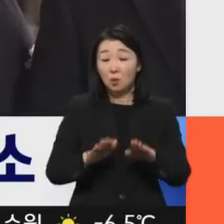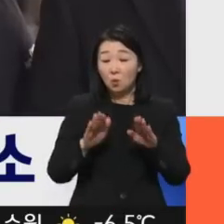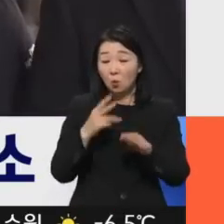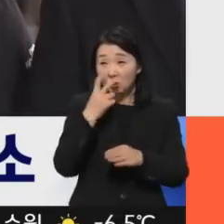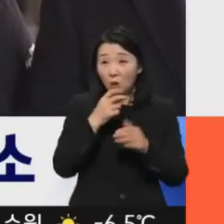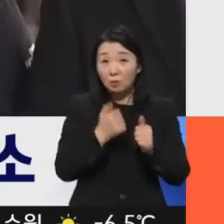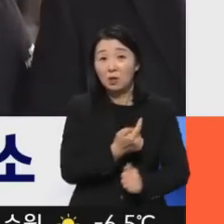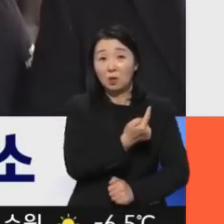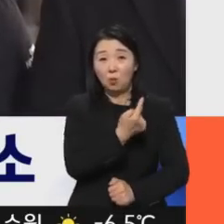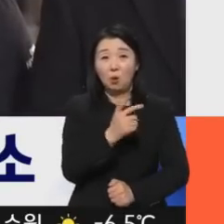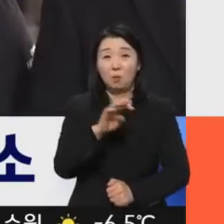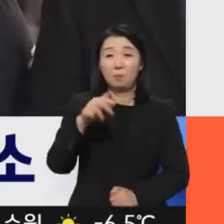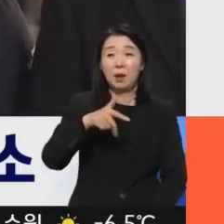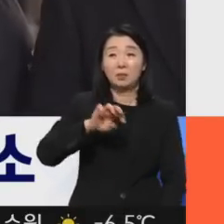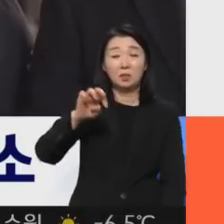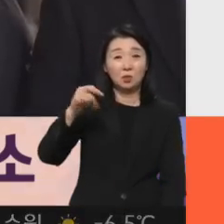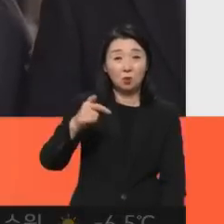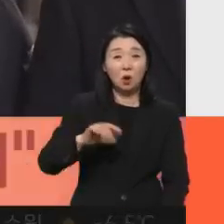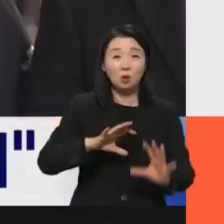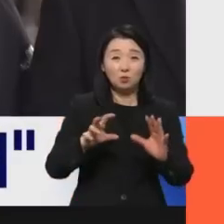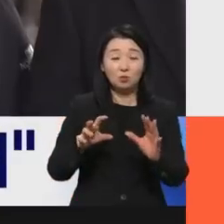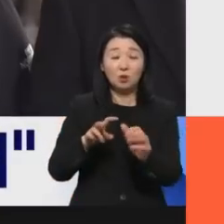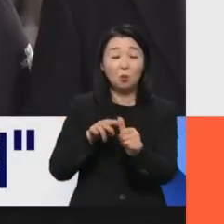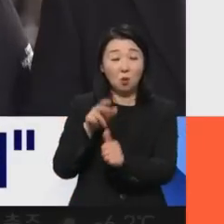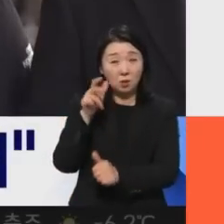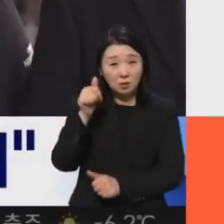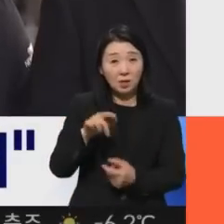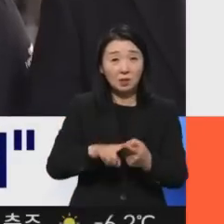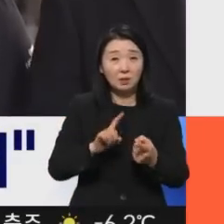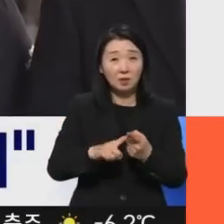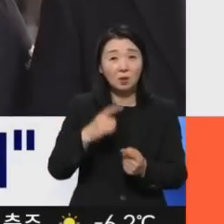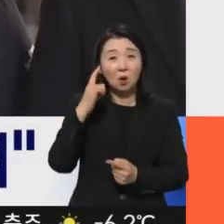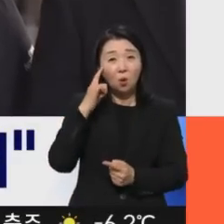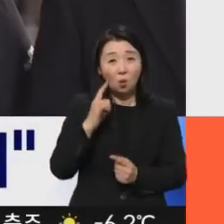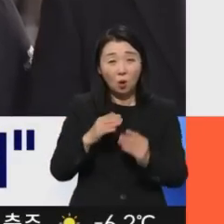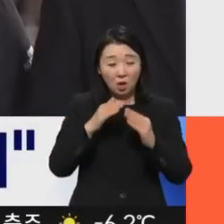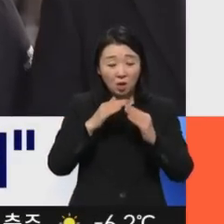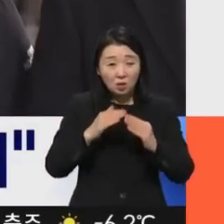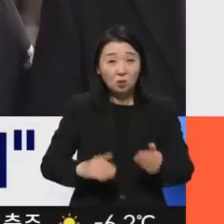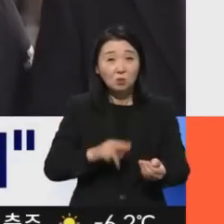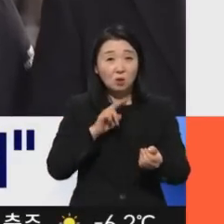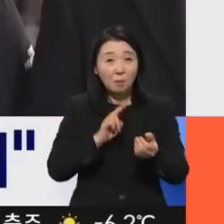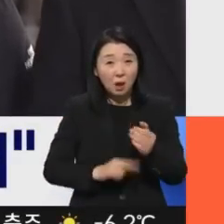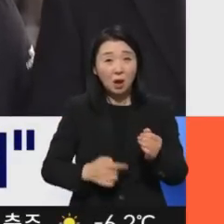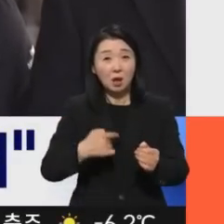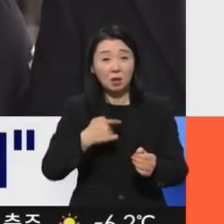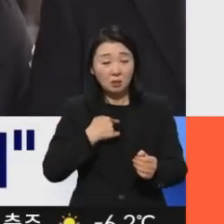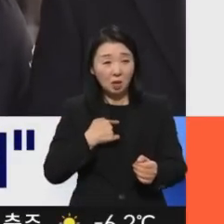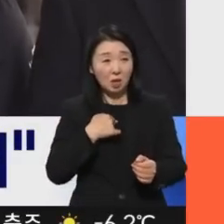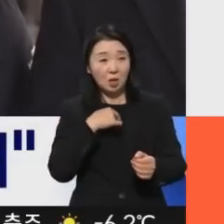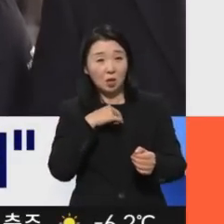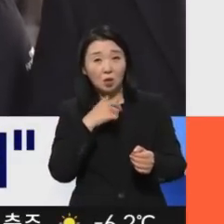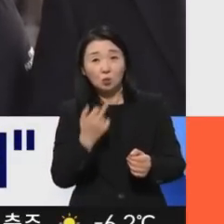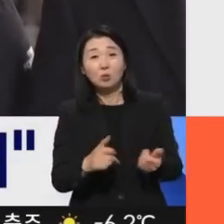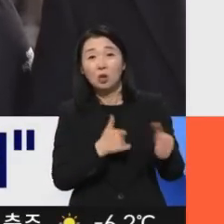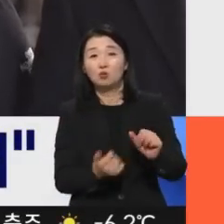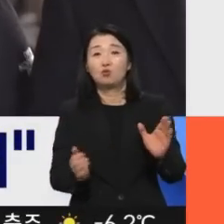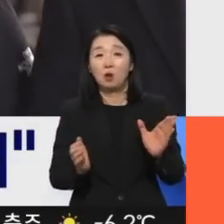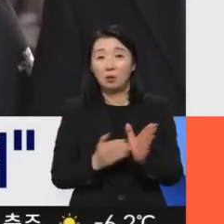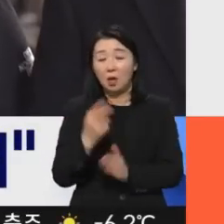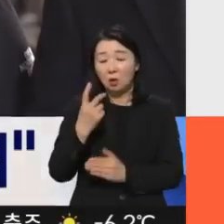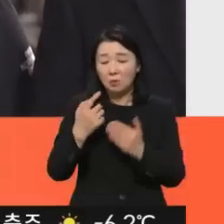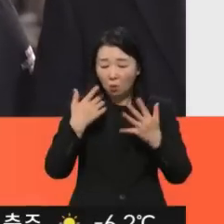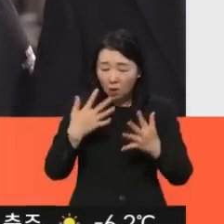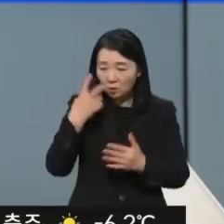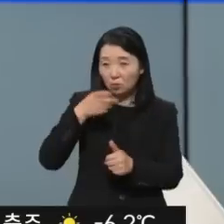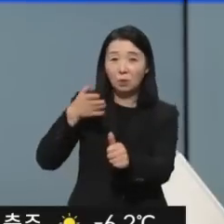검찰에 출석한 박지원 전 국정원장에 대해서도 감히 호남을 팔아서 제 동생을 죽였다. 검찰은 철저하게 조사해달라고